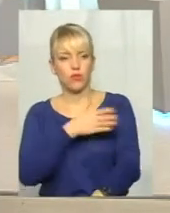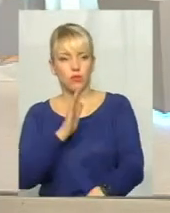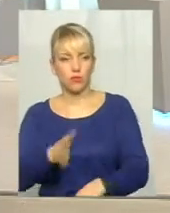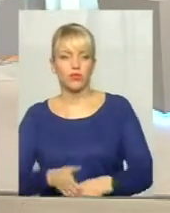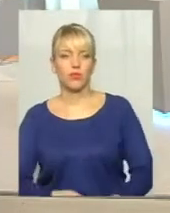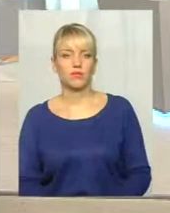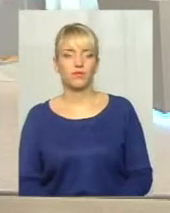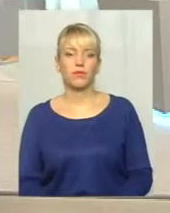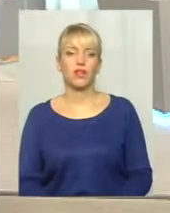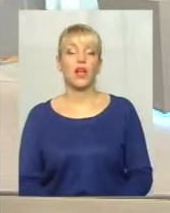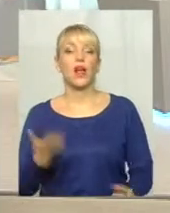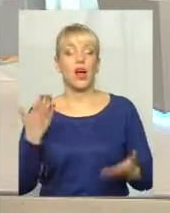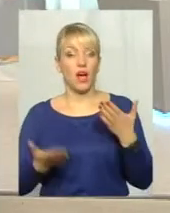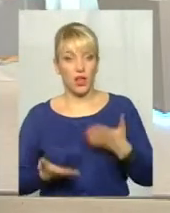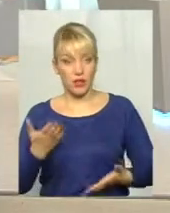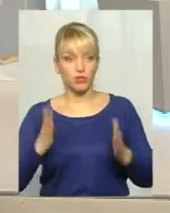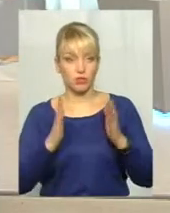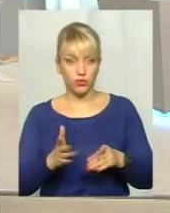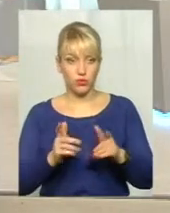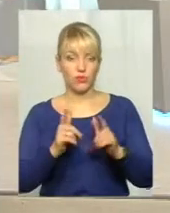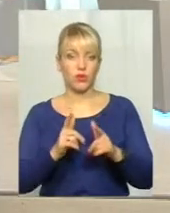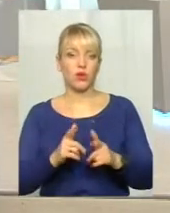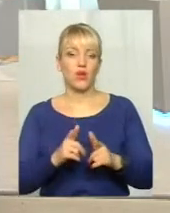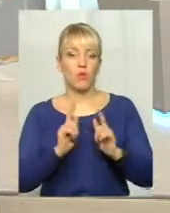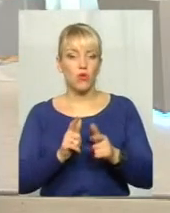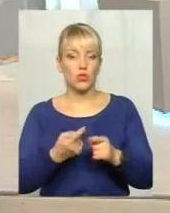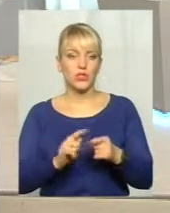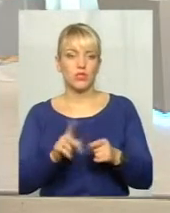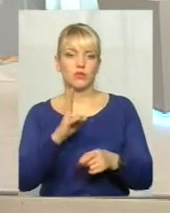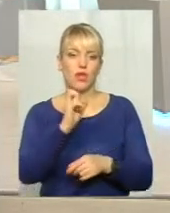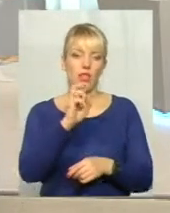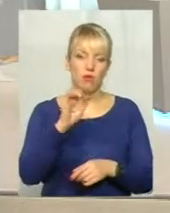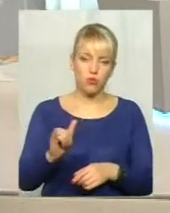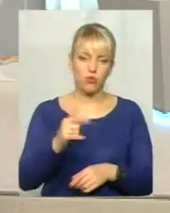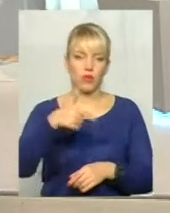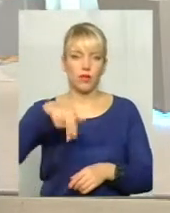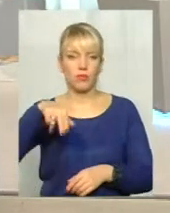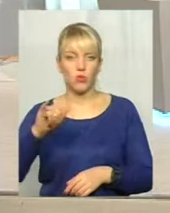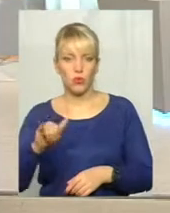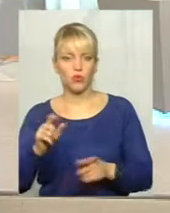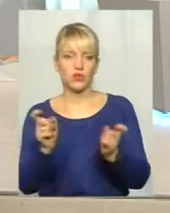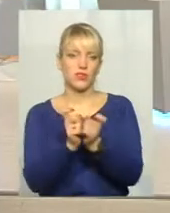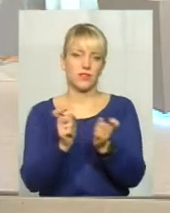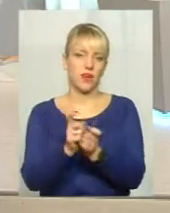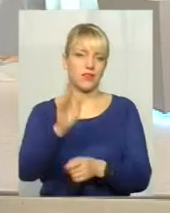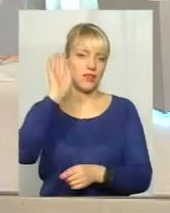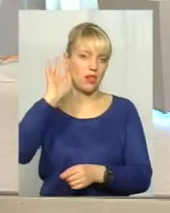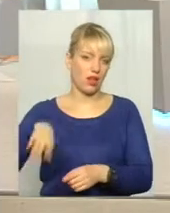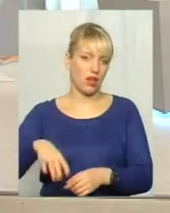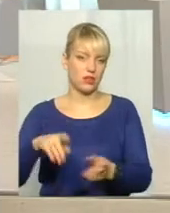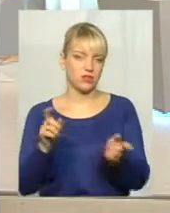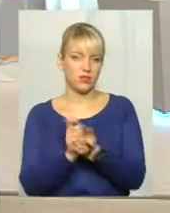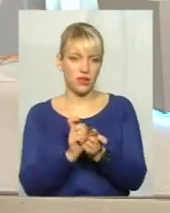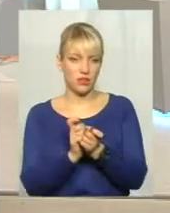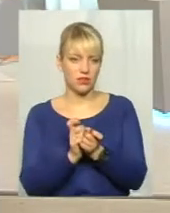віддалятися, що так? Да. Якщо будемо погоджуватися з тим, що там НАБУ і ГПУ сваряться, ну та й нехай сваряться. Там собі